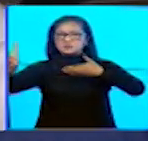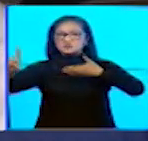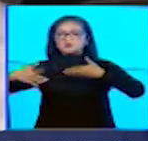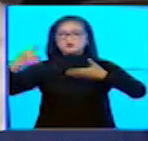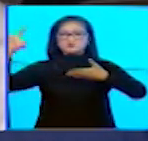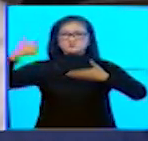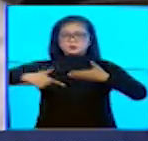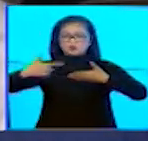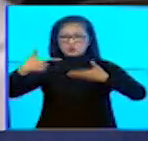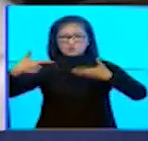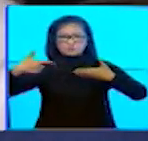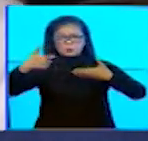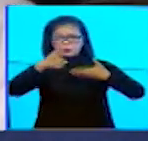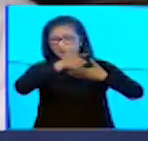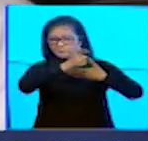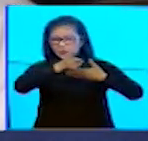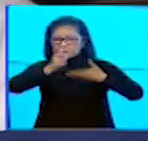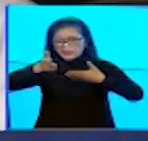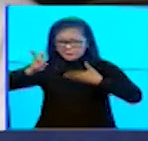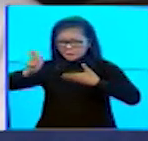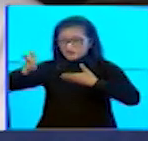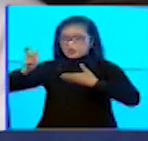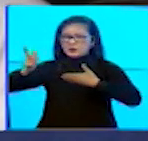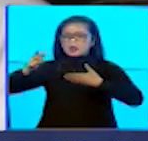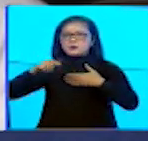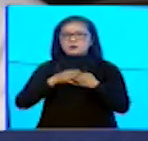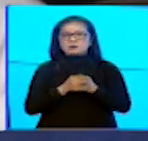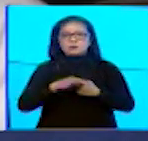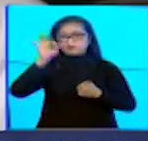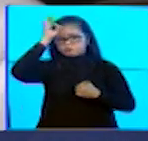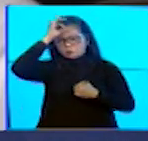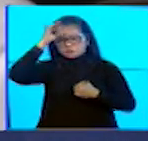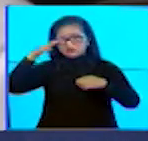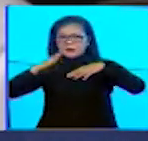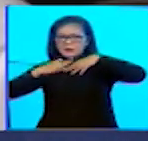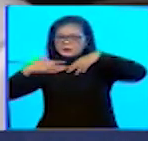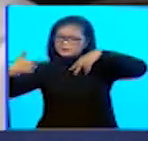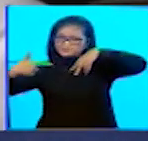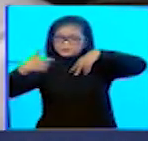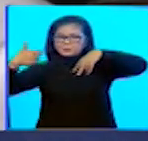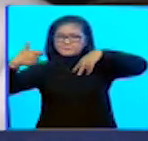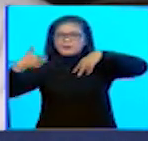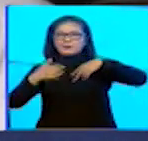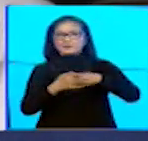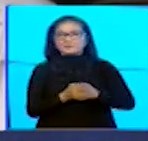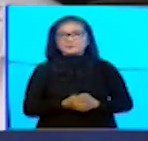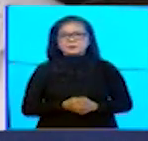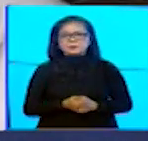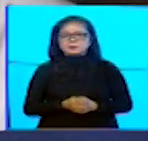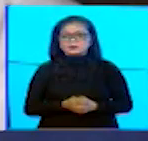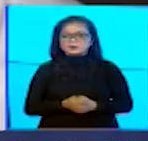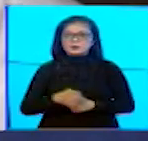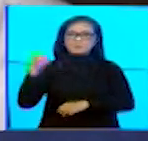lumpuhkan dengan menembakkan senjata api ke kanan, kaki kanan. Pelaku ada berapa orang?